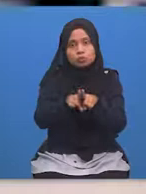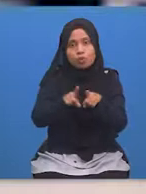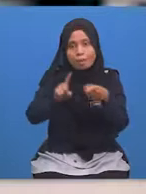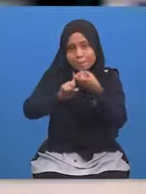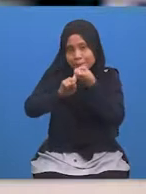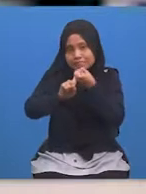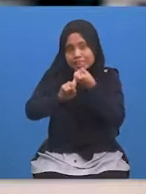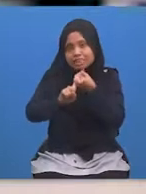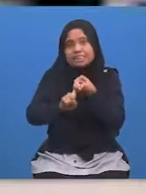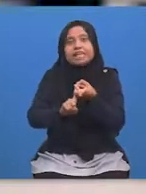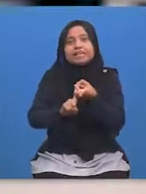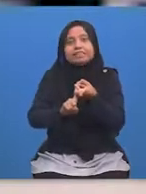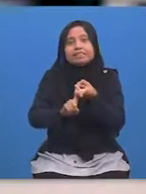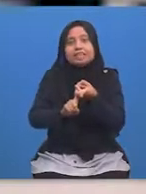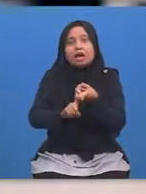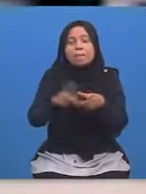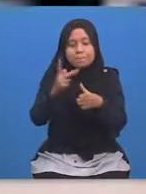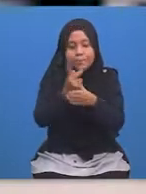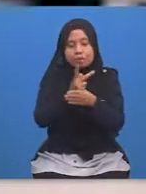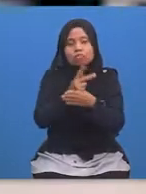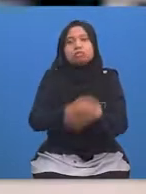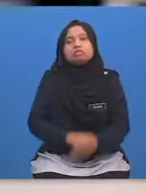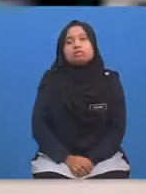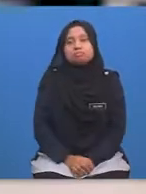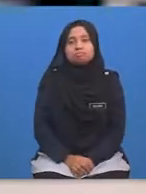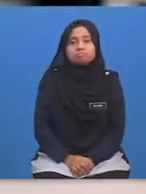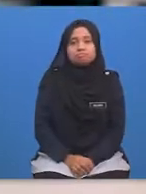dalam ikatan perkongsian.